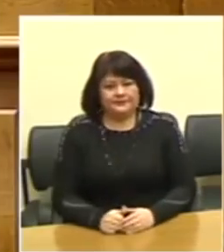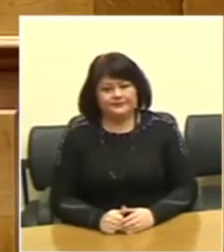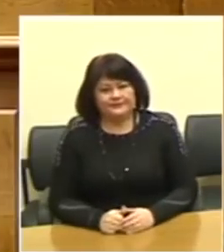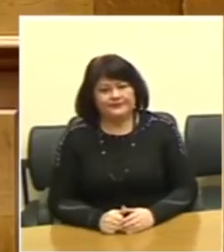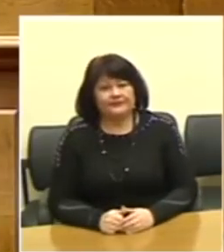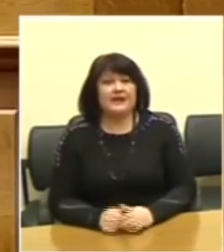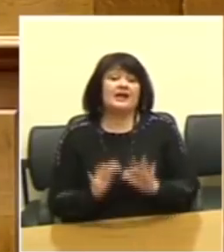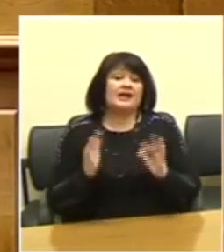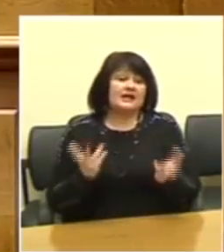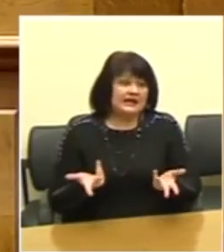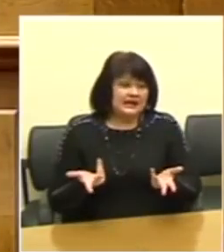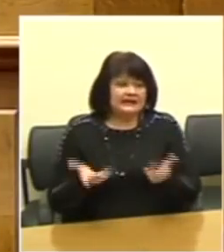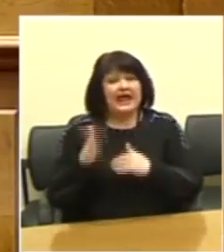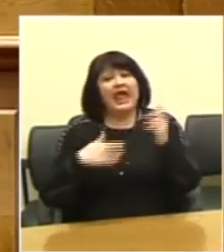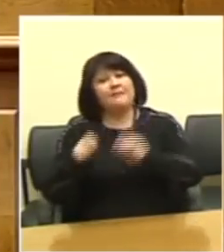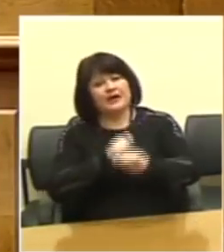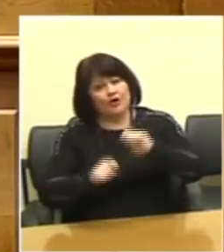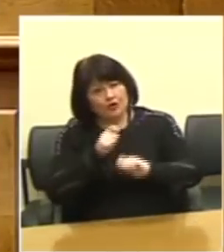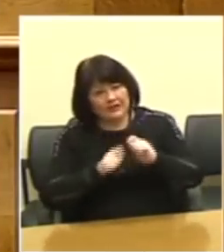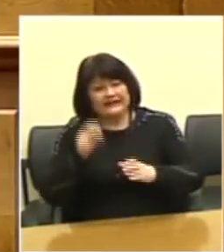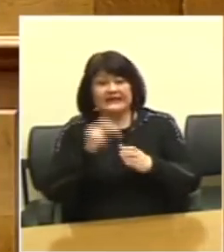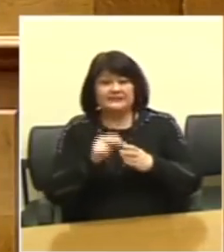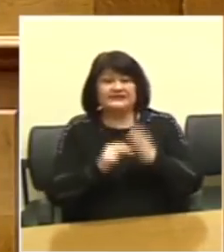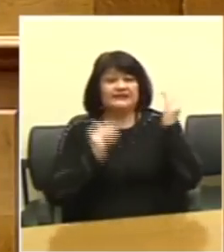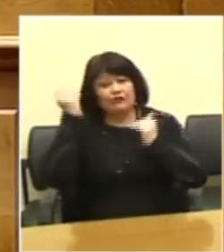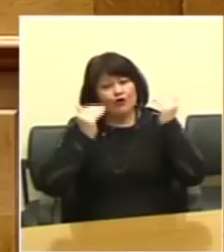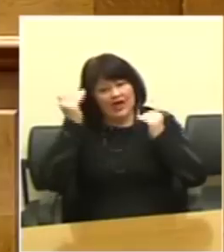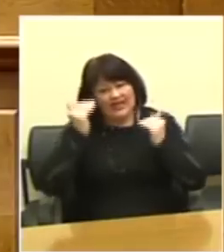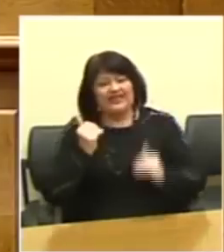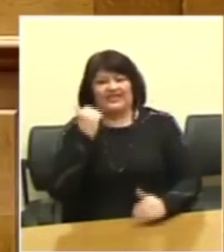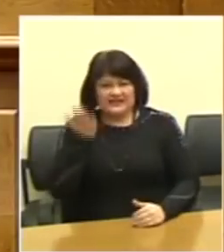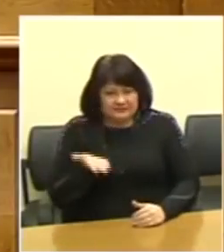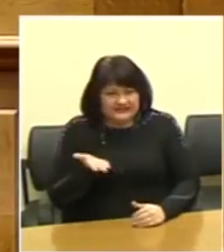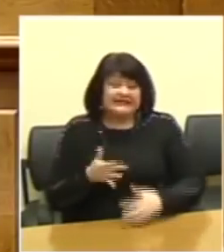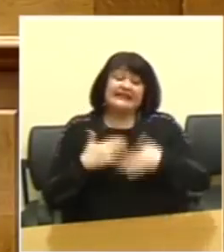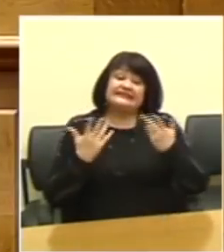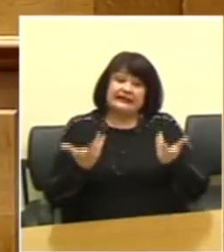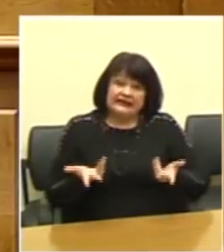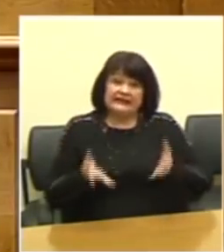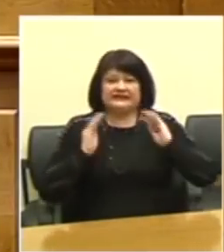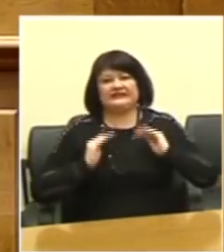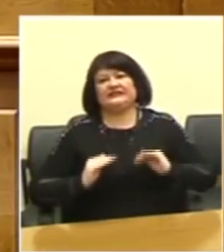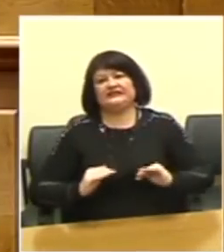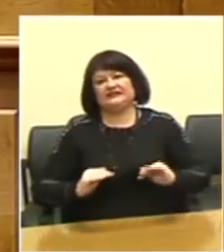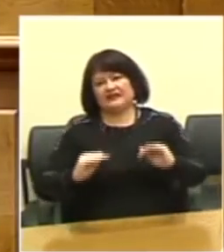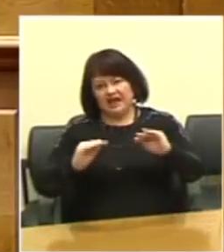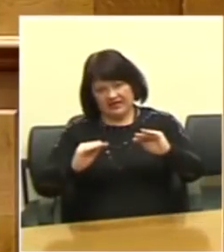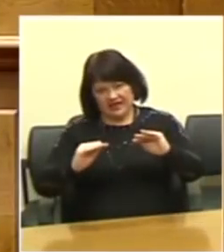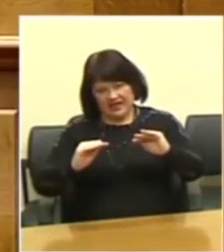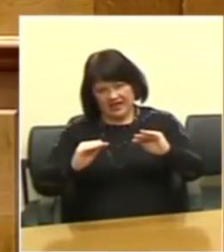λέγονται επικοδομητική ψήφος δυσπιστίας κατά ΣΥΡΙΖΑ, είτε σταθερός και